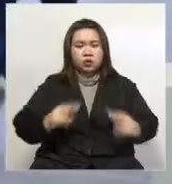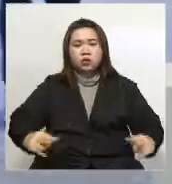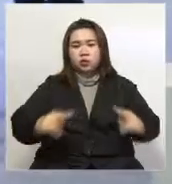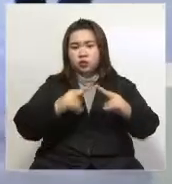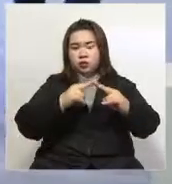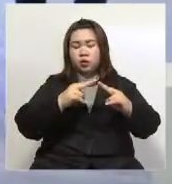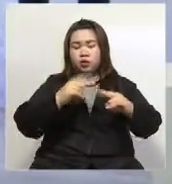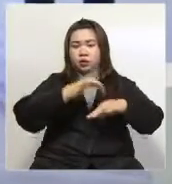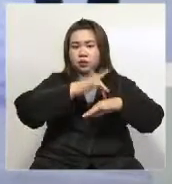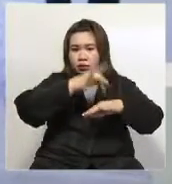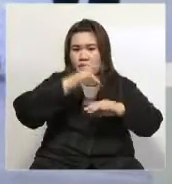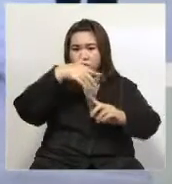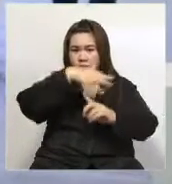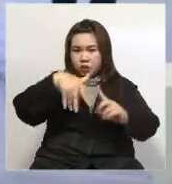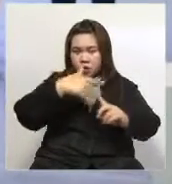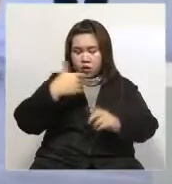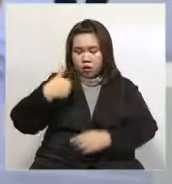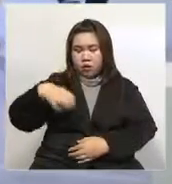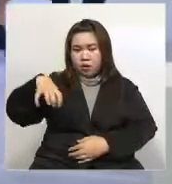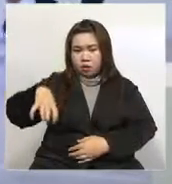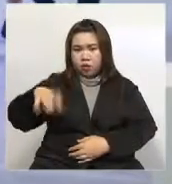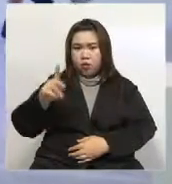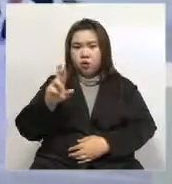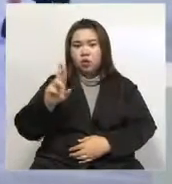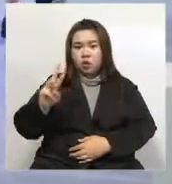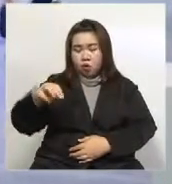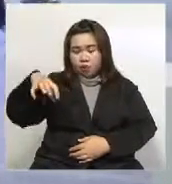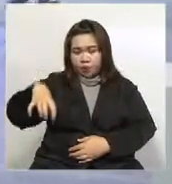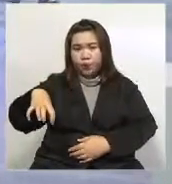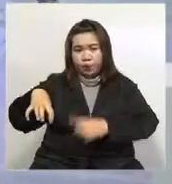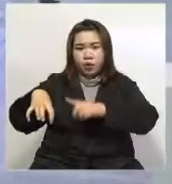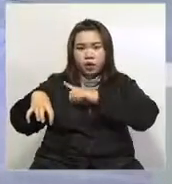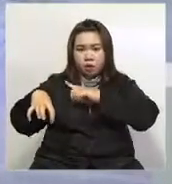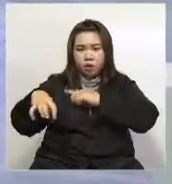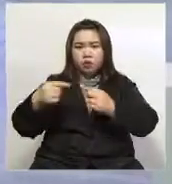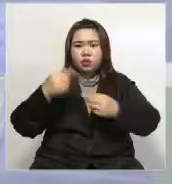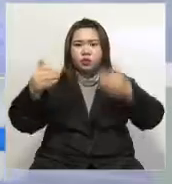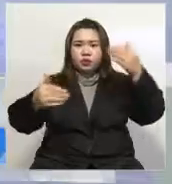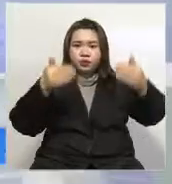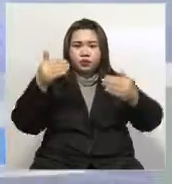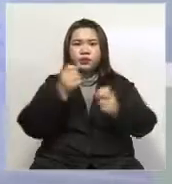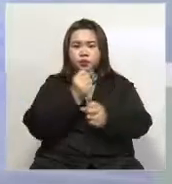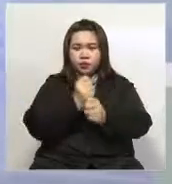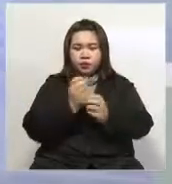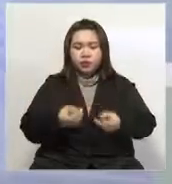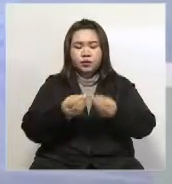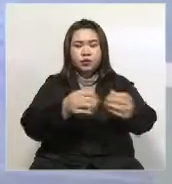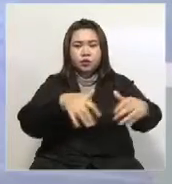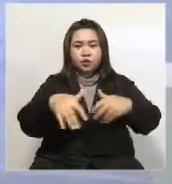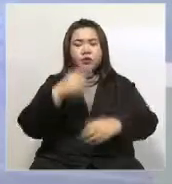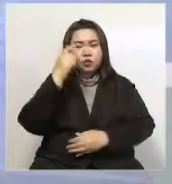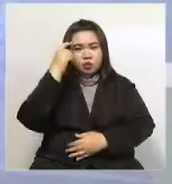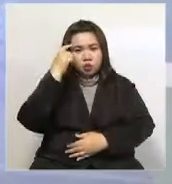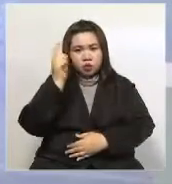ติและสิ่งแวดล้อมโดยกรมส่งเสริมคุณภาพสิ่งแวดล้อมค่ะได้จัดกิจกรรมวันสิ่งแวดล้อมโลกขึ้นค่ะเพื่อเป็นการสร้างความตระหนักให้ประชาชน